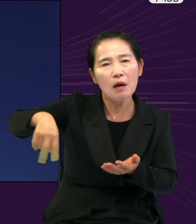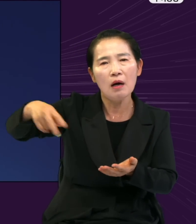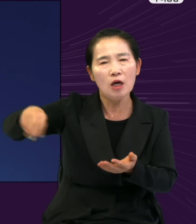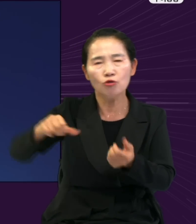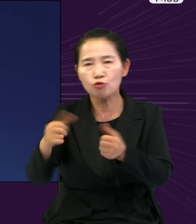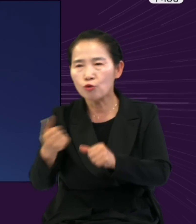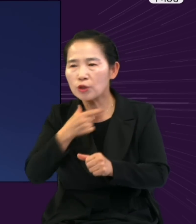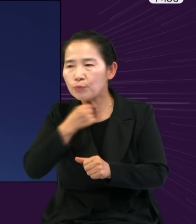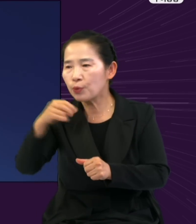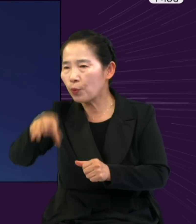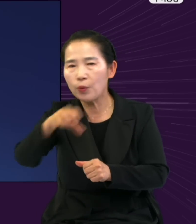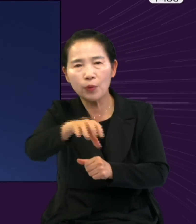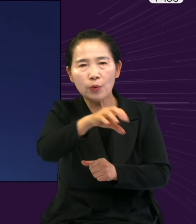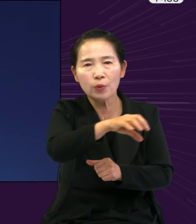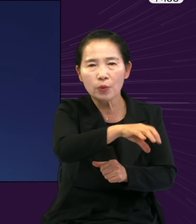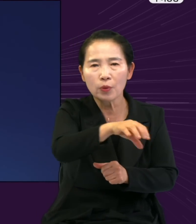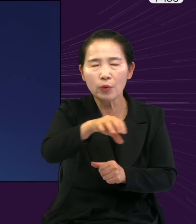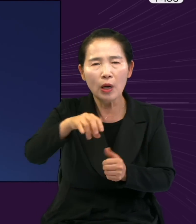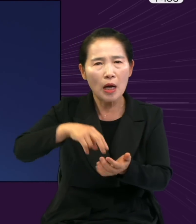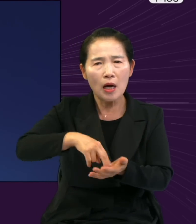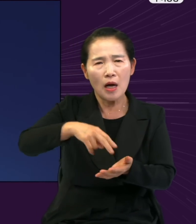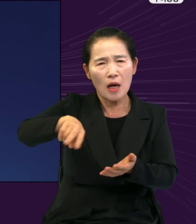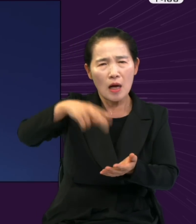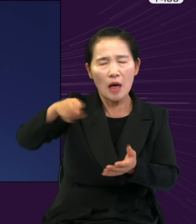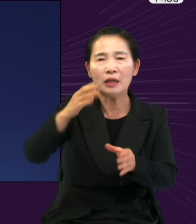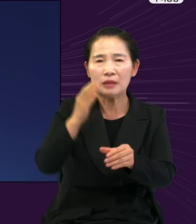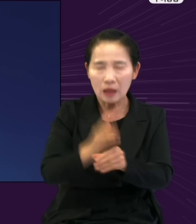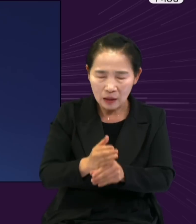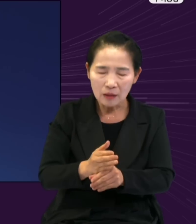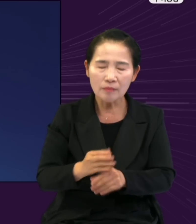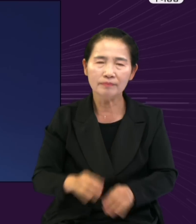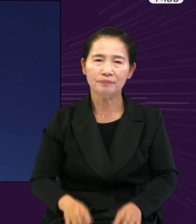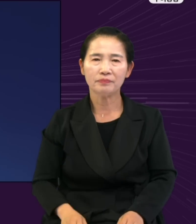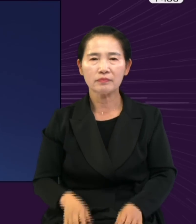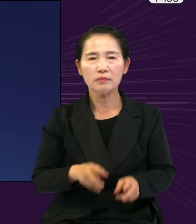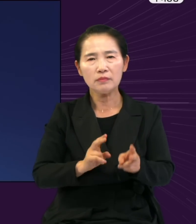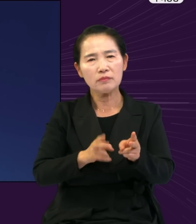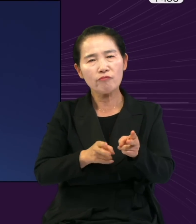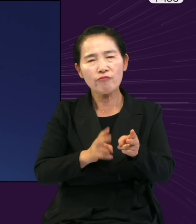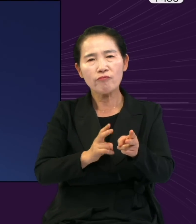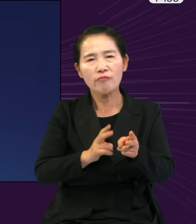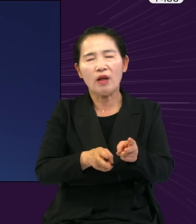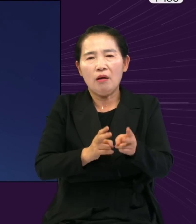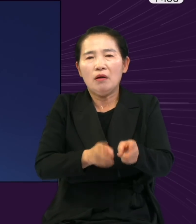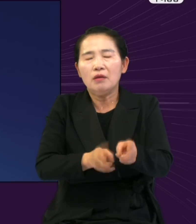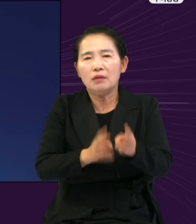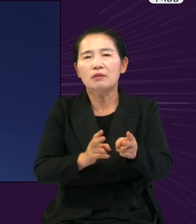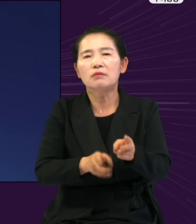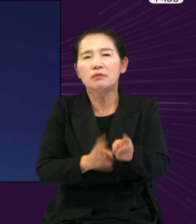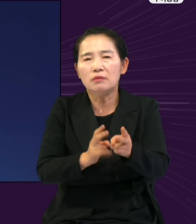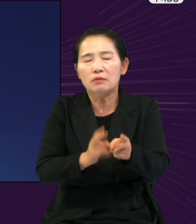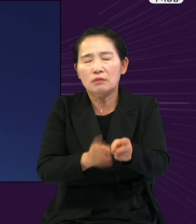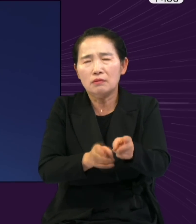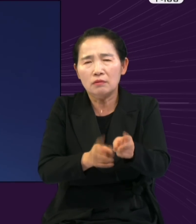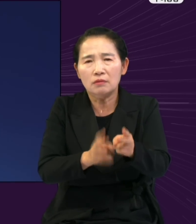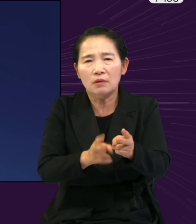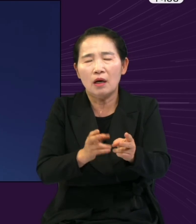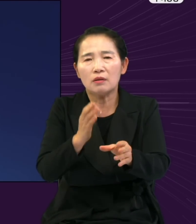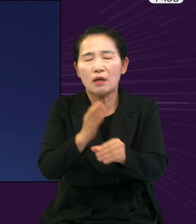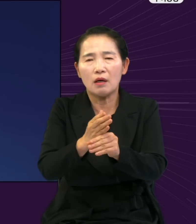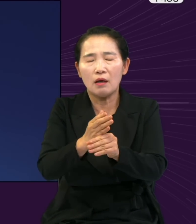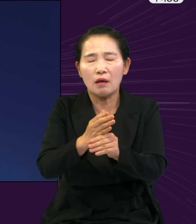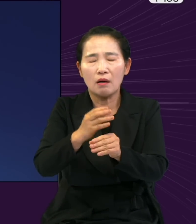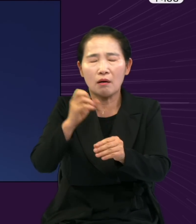긴 방황의 시간 중에 덜컹거리는 기차 그 안에서 하나님께서 빛으로 저에게